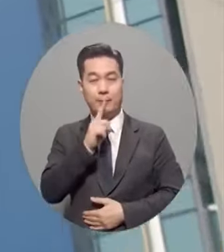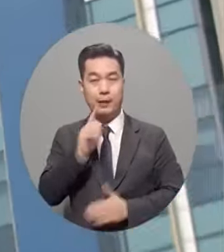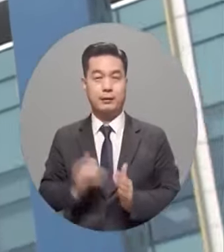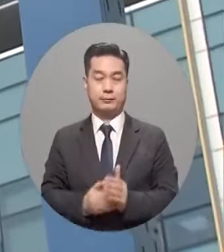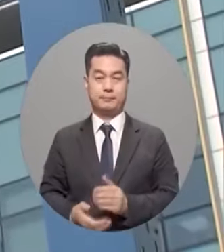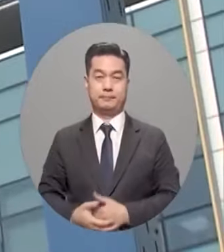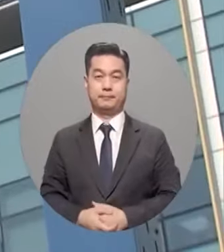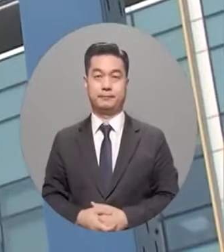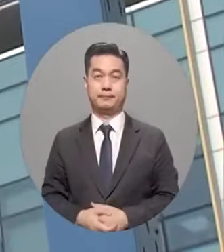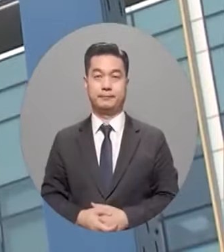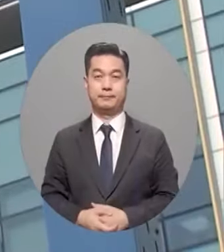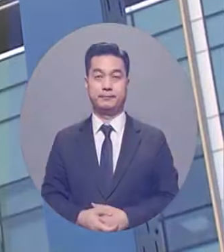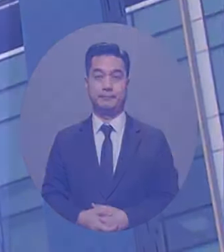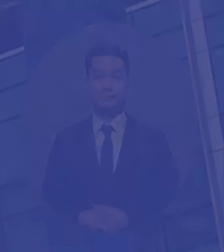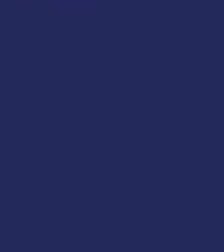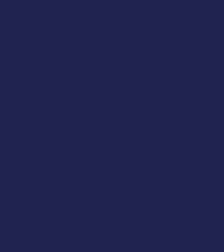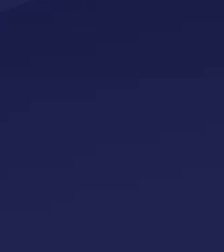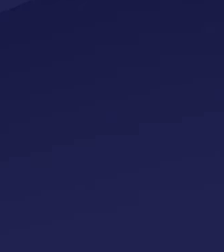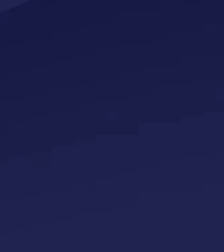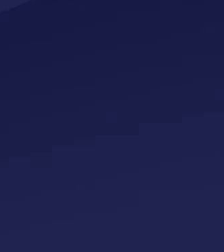뉴스 박진준